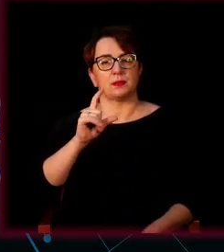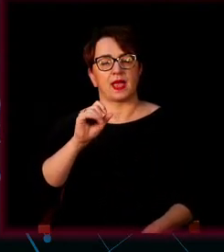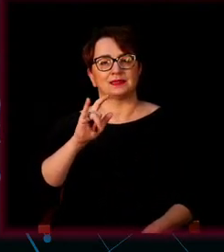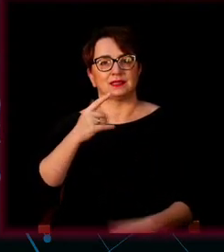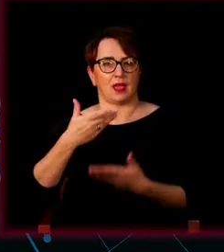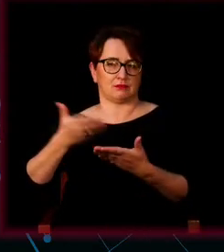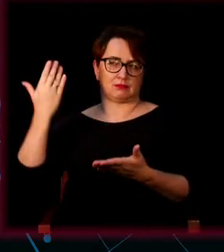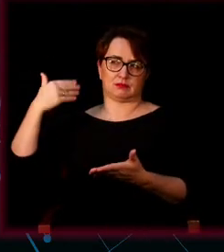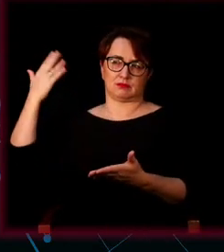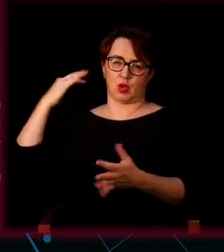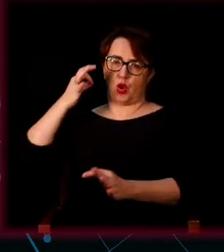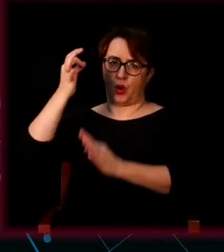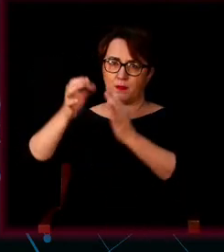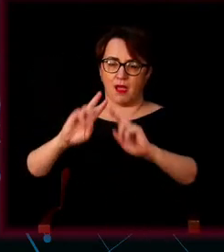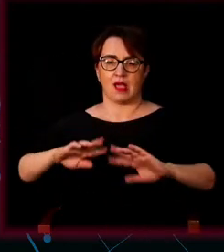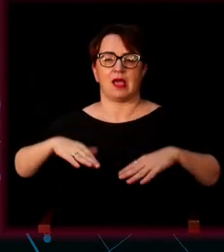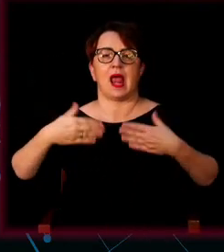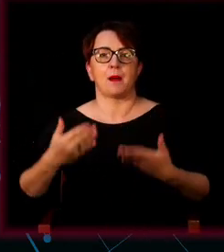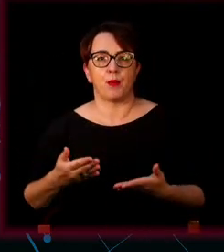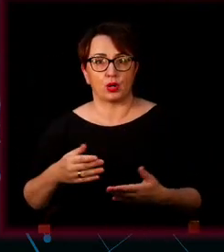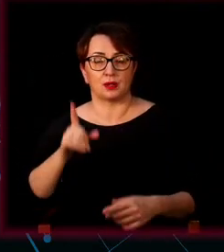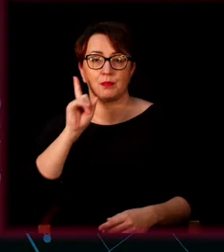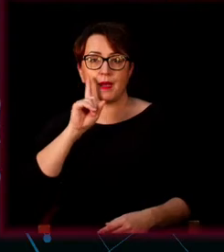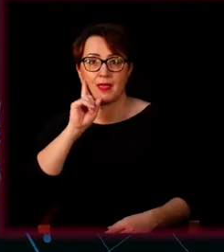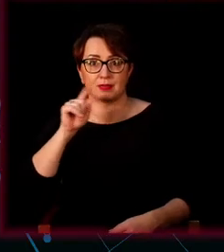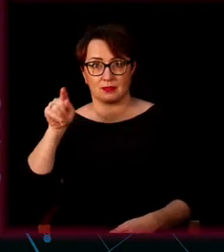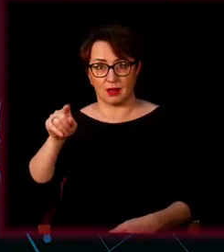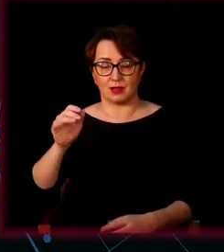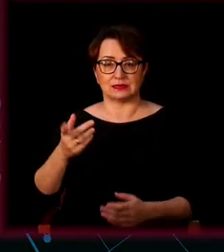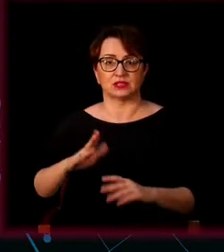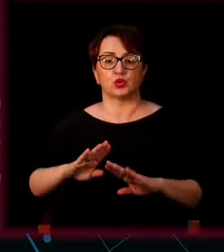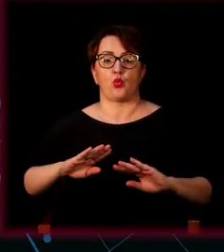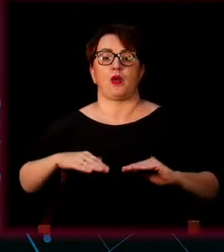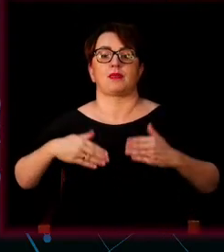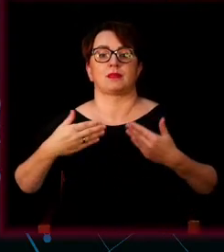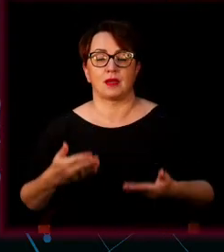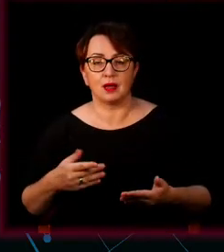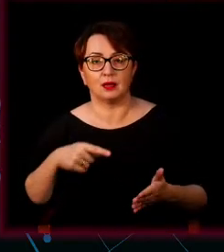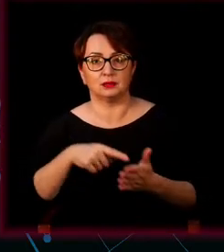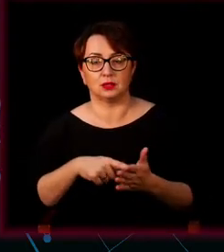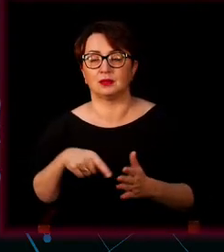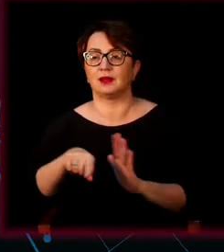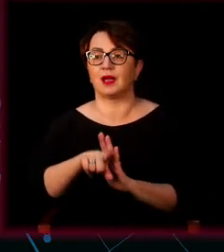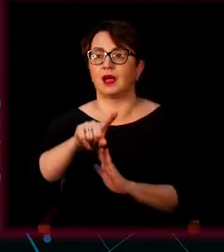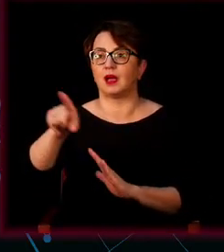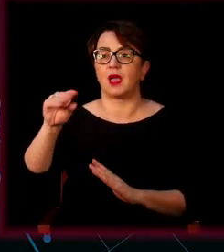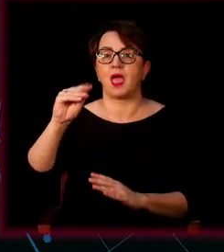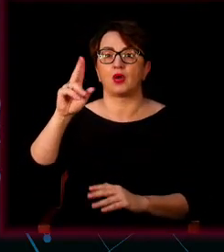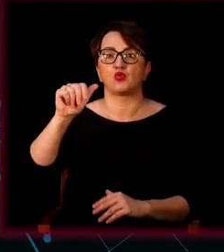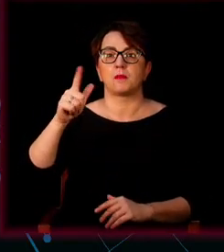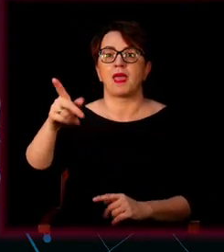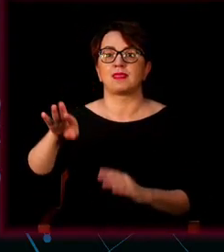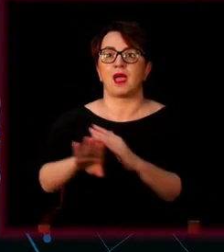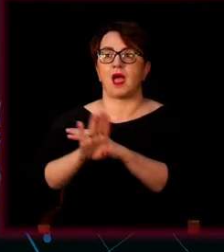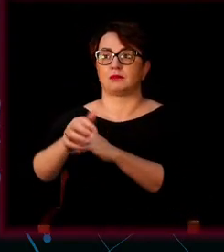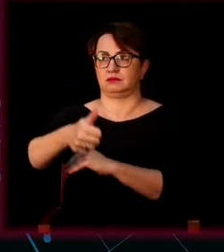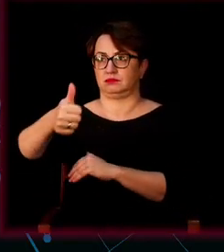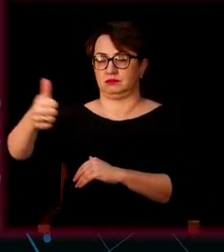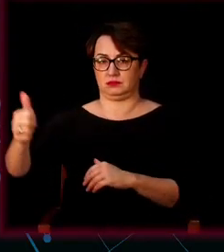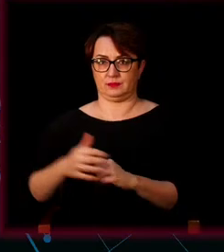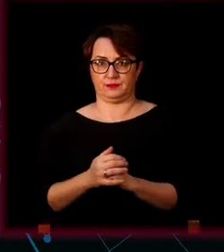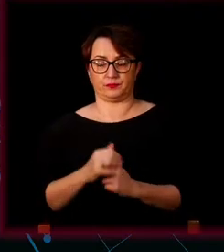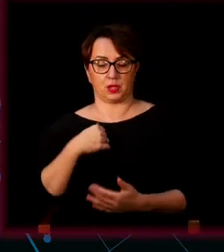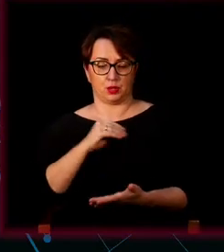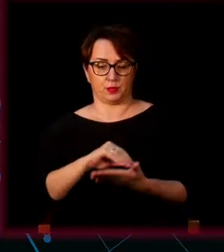retrospektywnego raportu, jaki Genli Ai, ten protagonista, składa na ręce przedstawicieli ekumeny. Pisane w